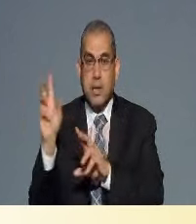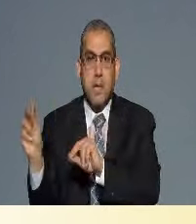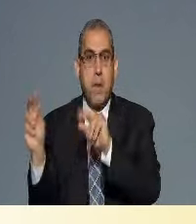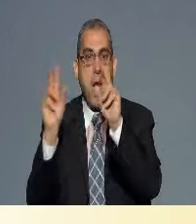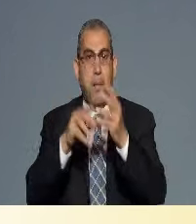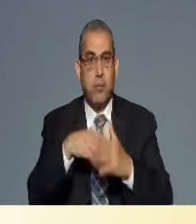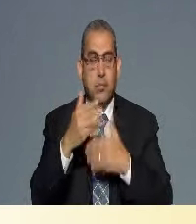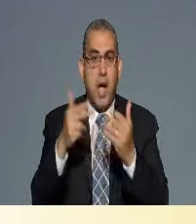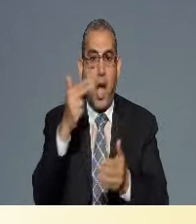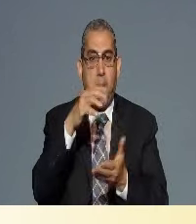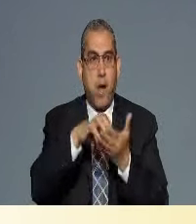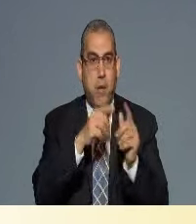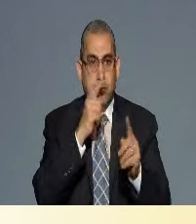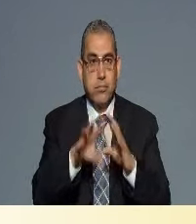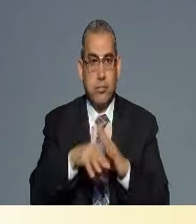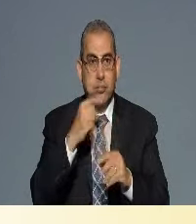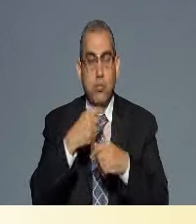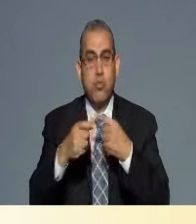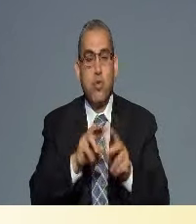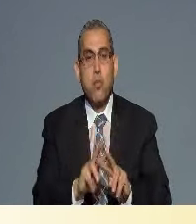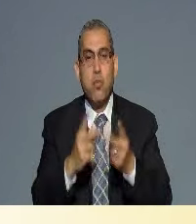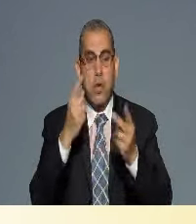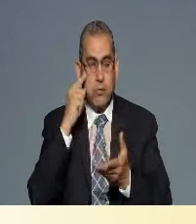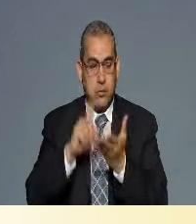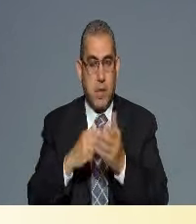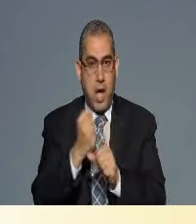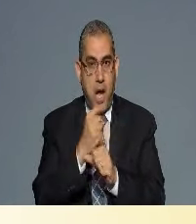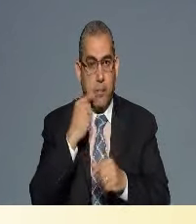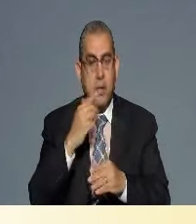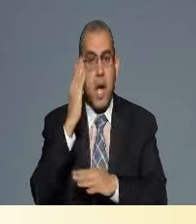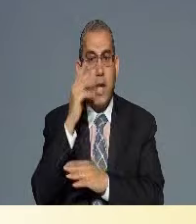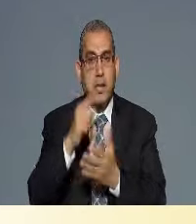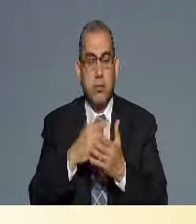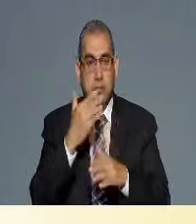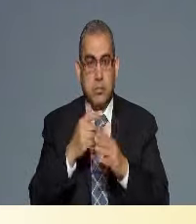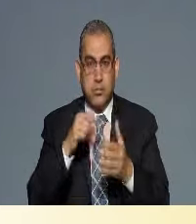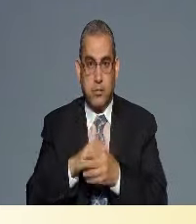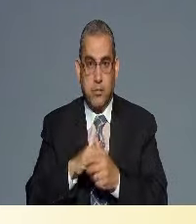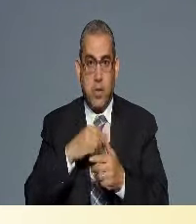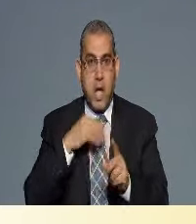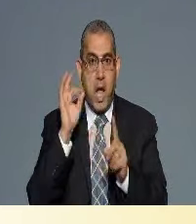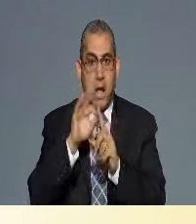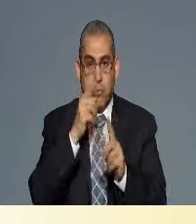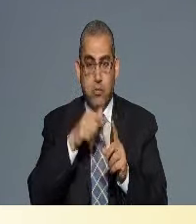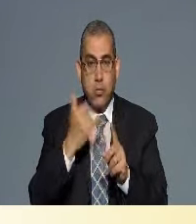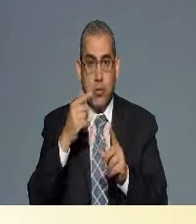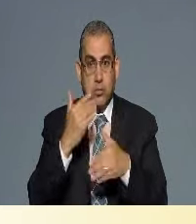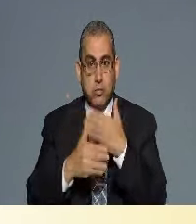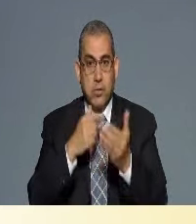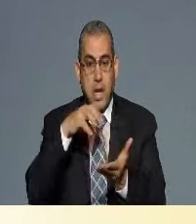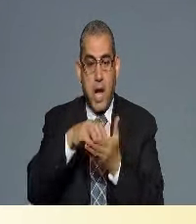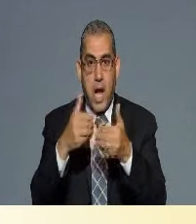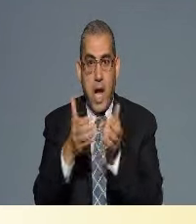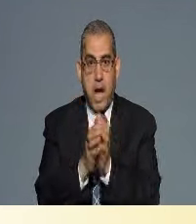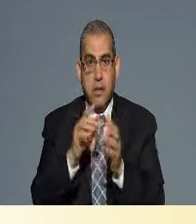غرب القاهره بنظام مختلف ونظام فكره انها تعتمد على sustainability. احنا هنا فندم لم يقتصر دور الجهاز على